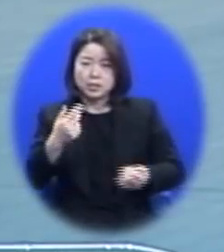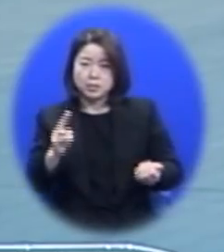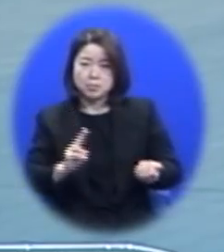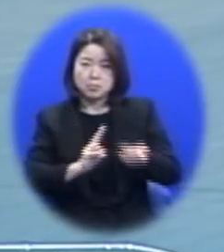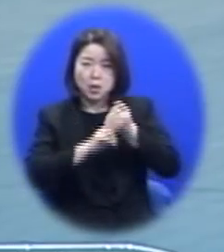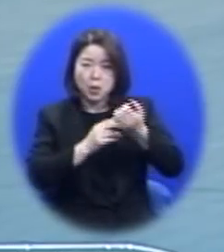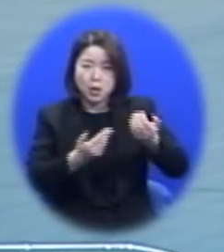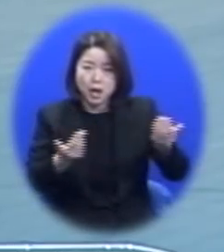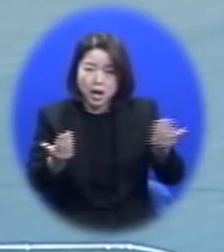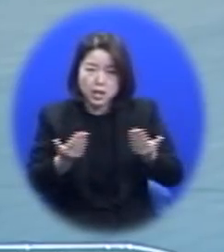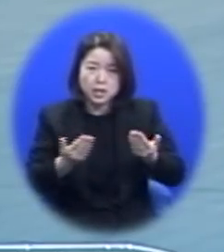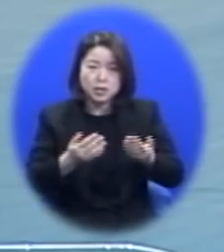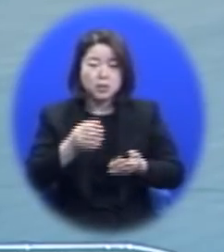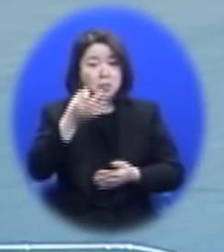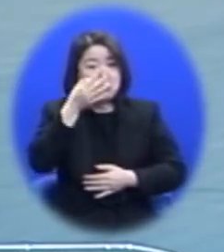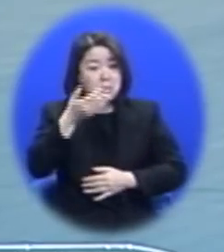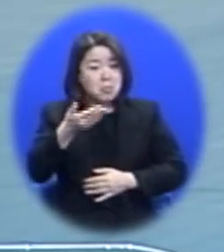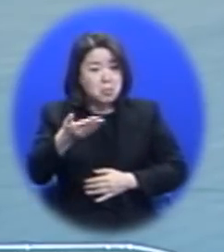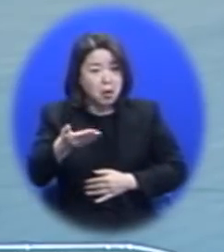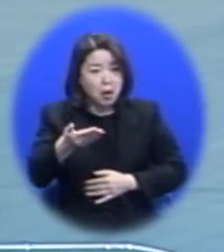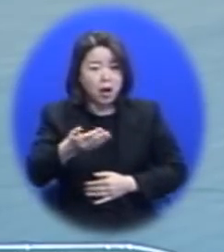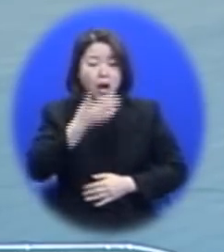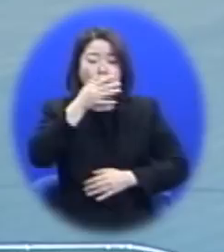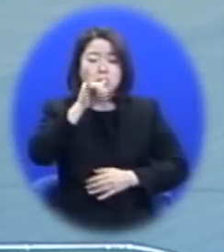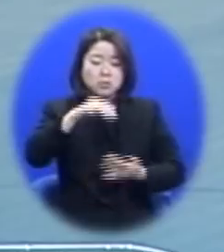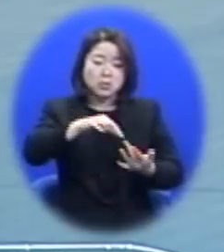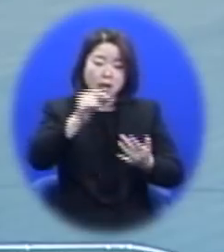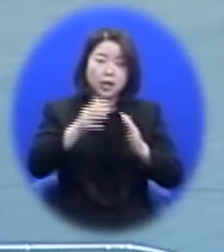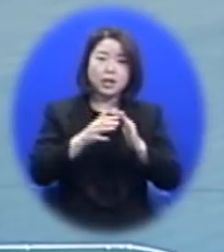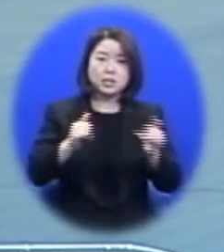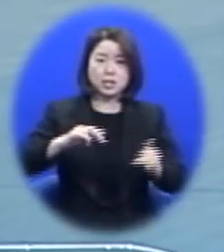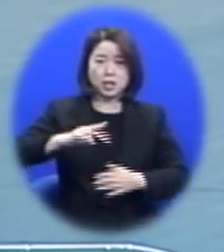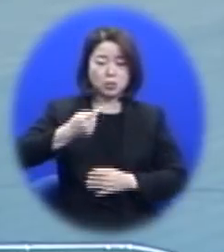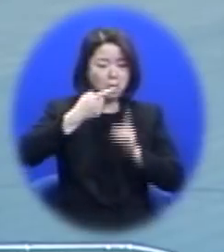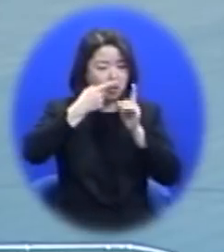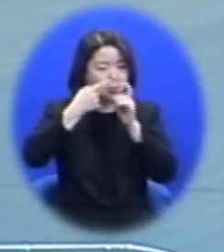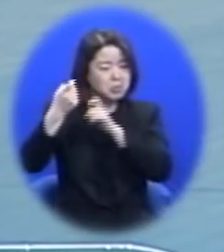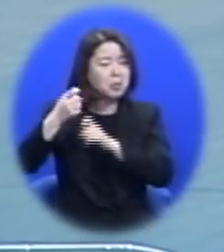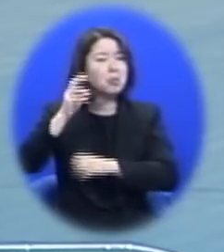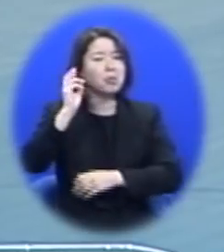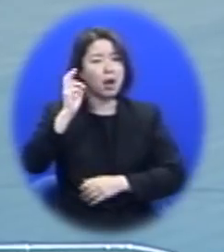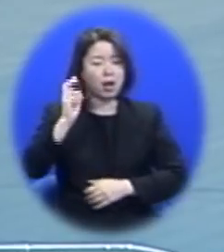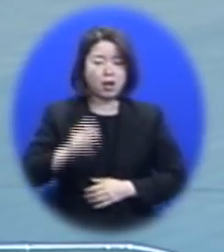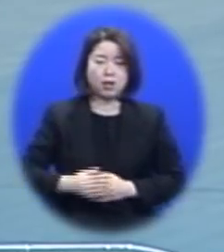보여 할 수만 있으면 택하신 자들도 미혹하리라.